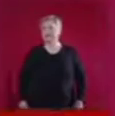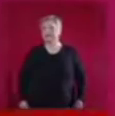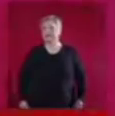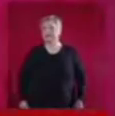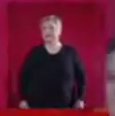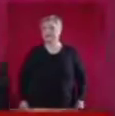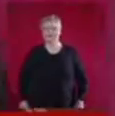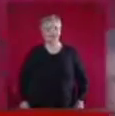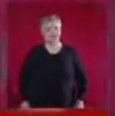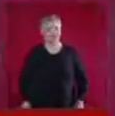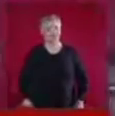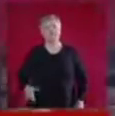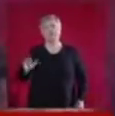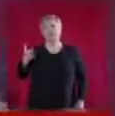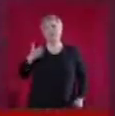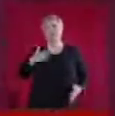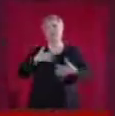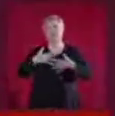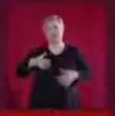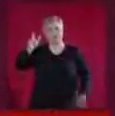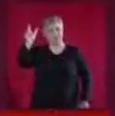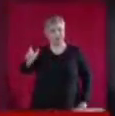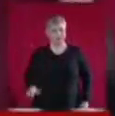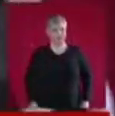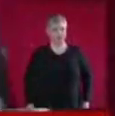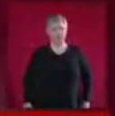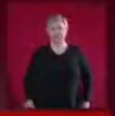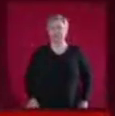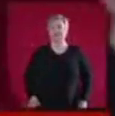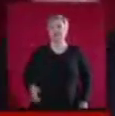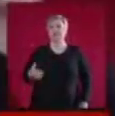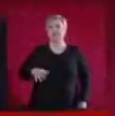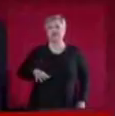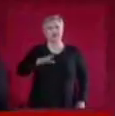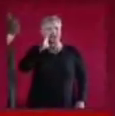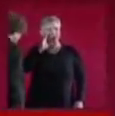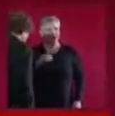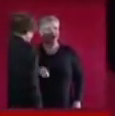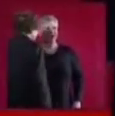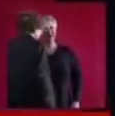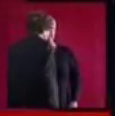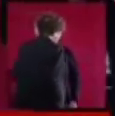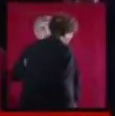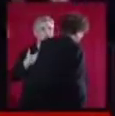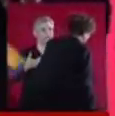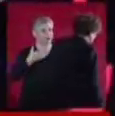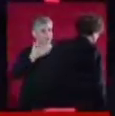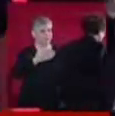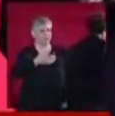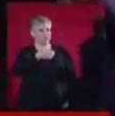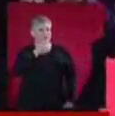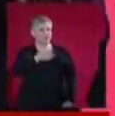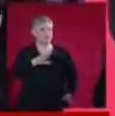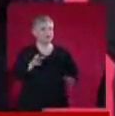ψηφοδέλτιο την ευχαριστούμε γιατί ήταν από τους πρώτους που μίλησαν για το δημοκρατικό δρόμο προς το σοσιαλισμό από τη